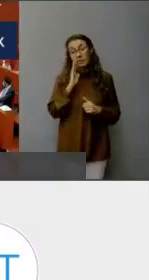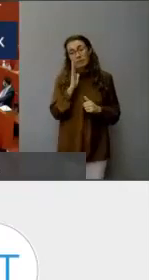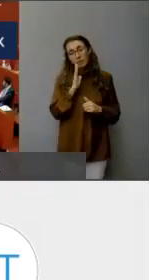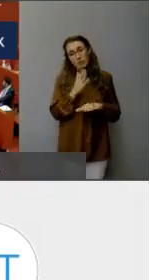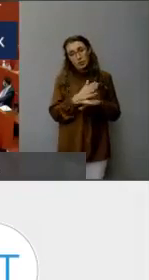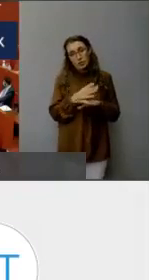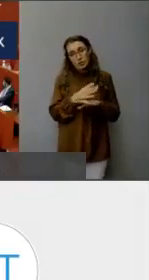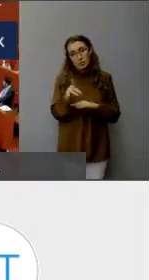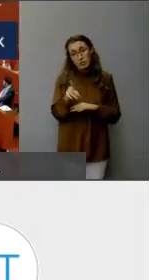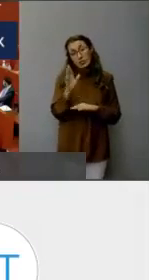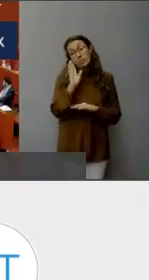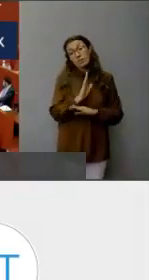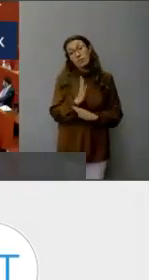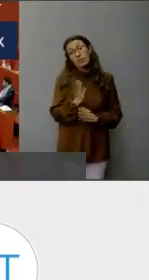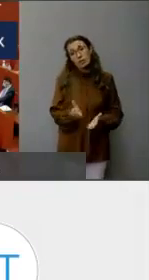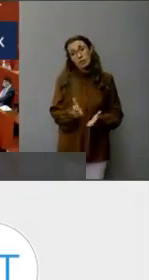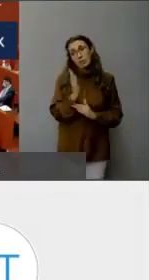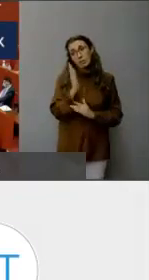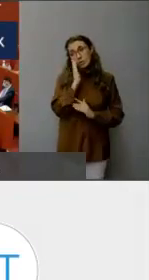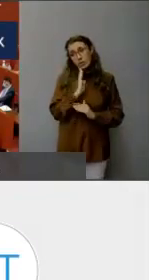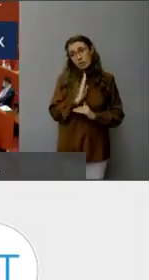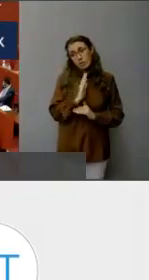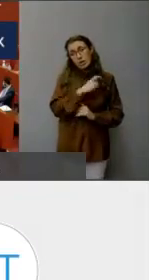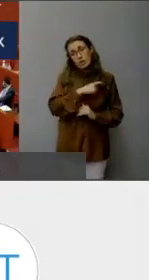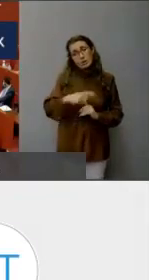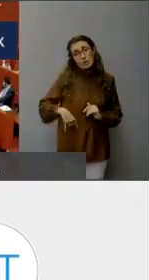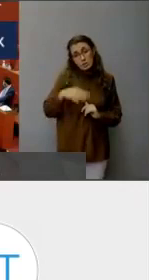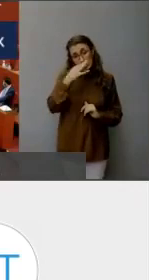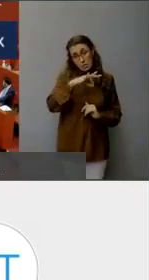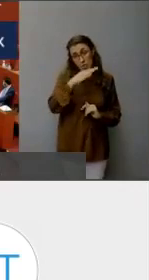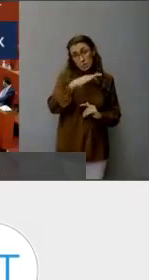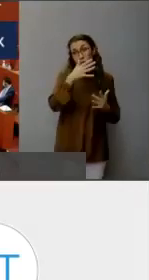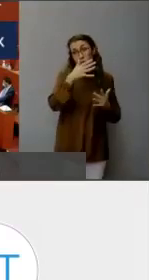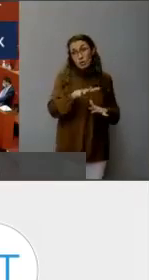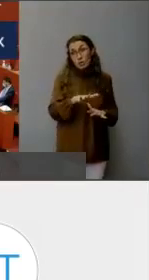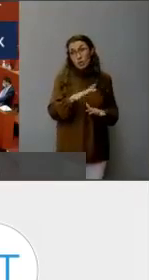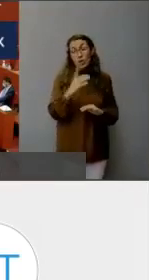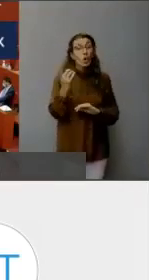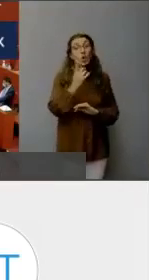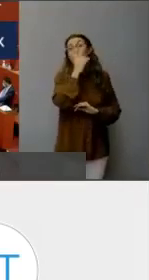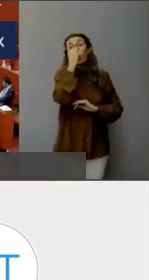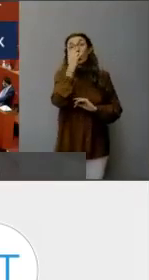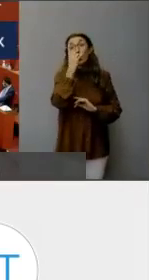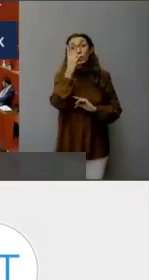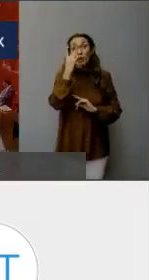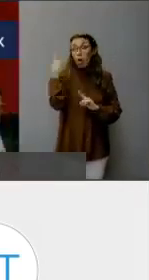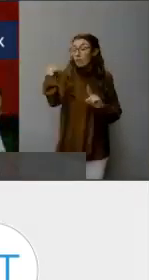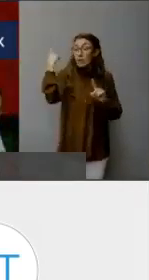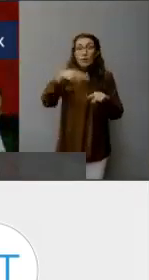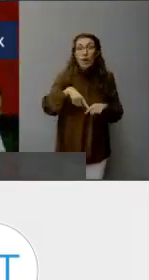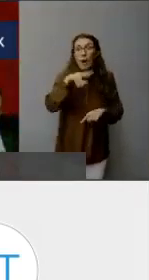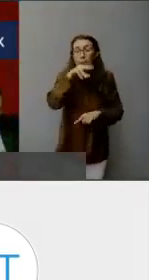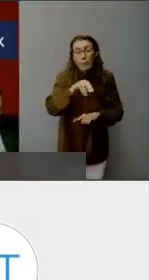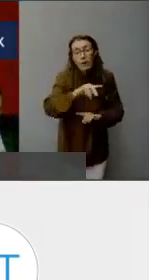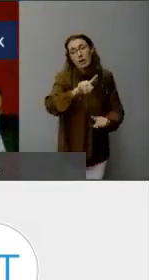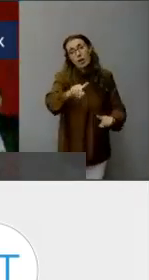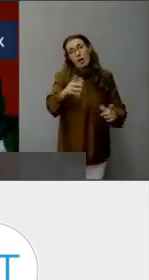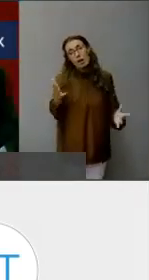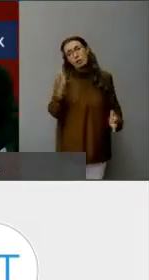per cortesia faccia finire il sindaco che è l'unico non ha parlato finora grazie